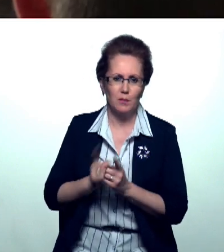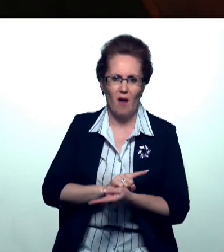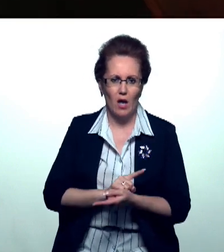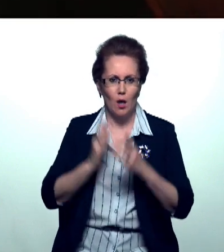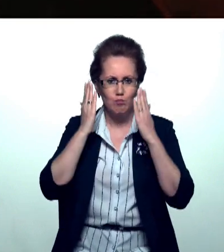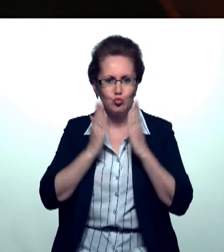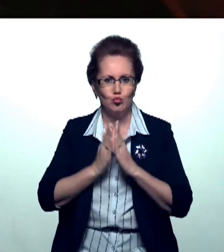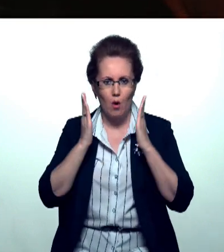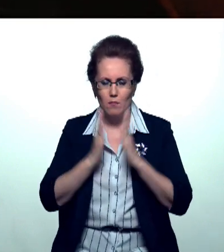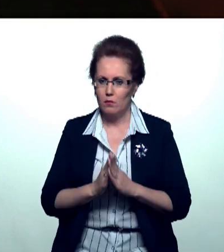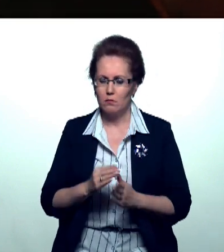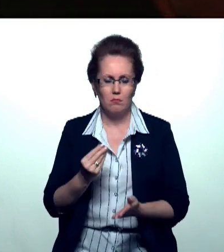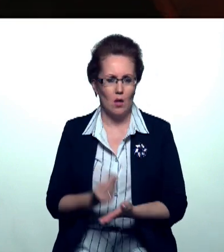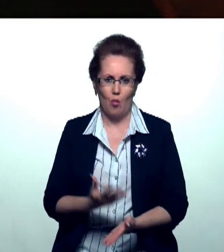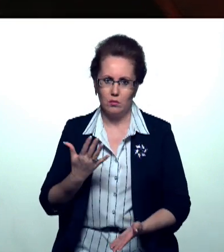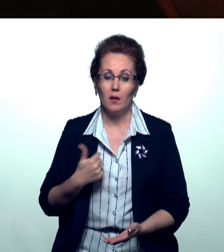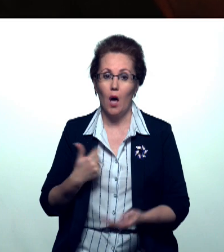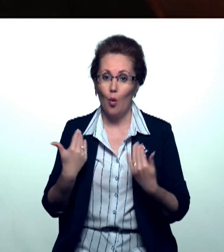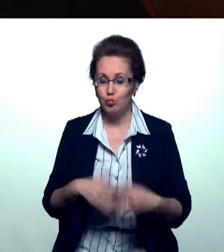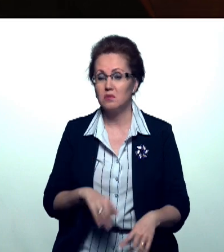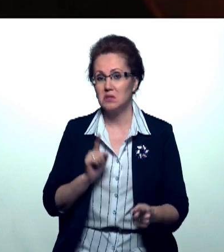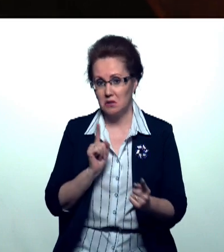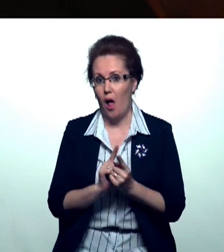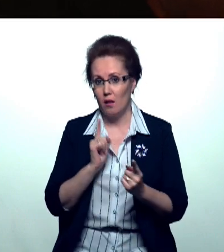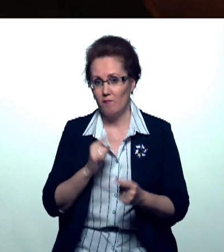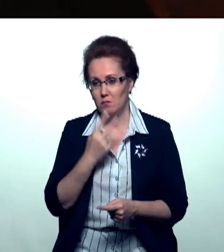неоценима. Я уже сталкивался.